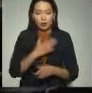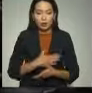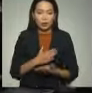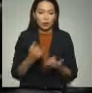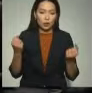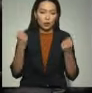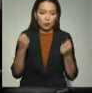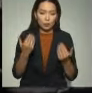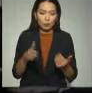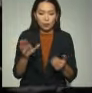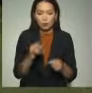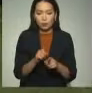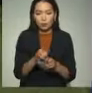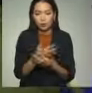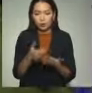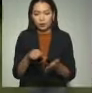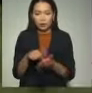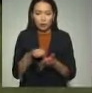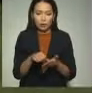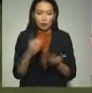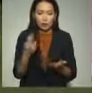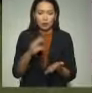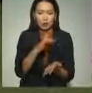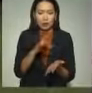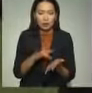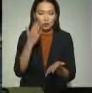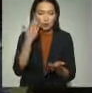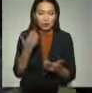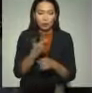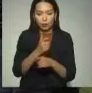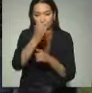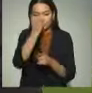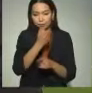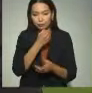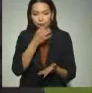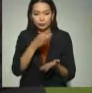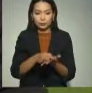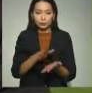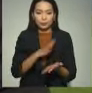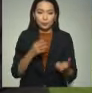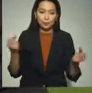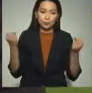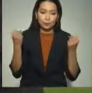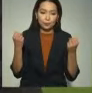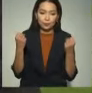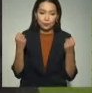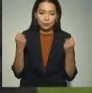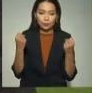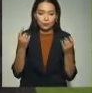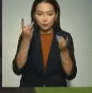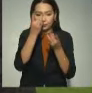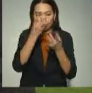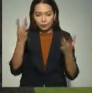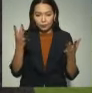спорт өнерден алыс емес дейді. Олар түрткі болған Астана қалалық әкімдігіне ризашылықтарын білдірді. Спорт мәдениеттен